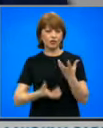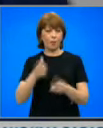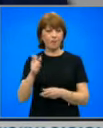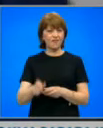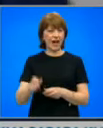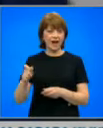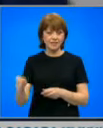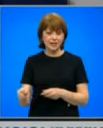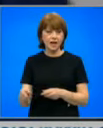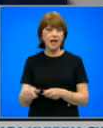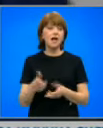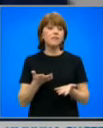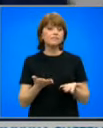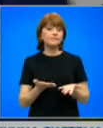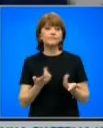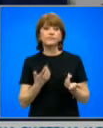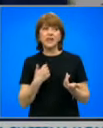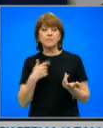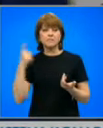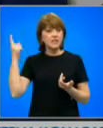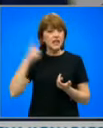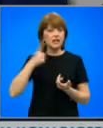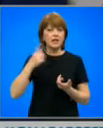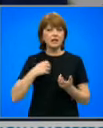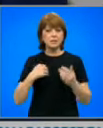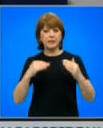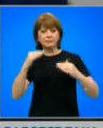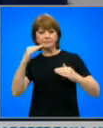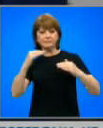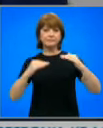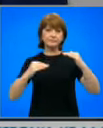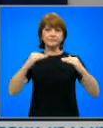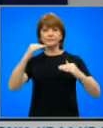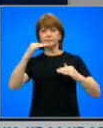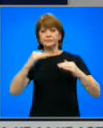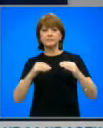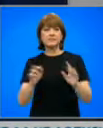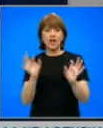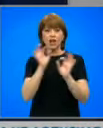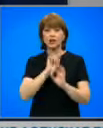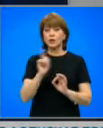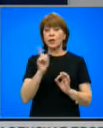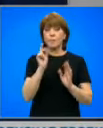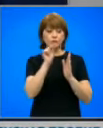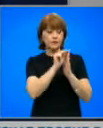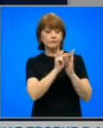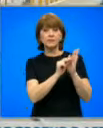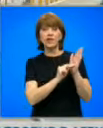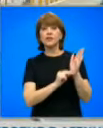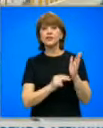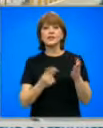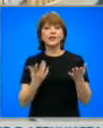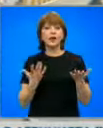има такава динамика, че никой не може да оцени колко ще бъде повишението и колко ще бъде